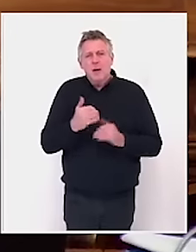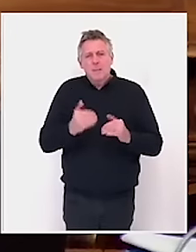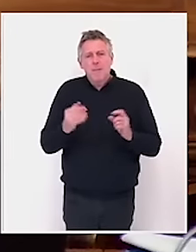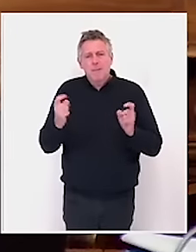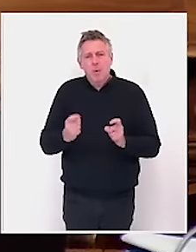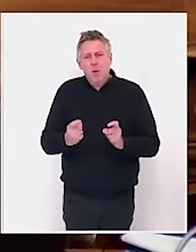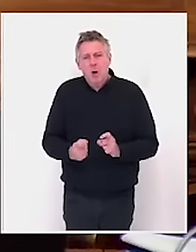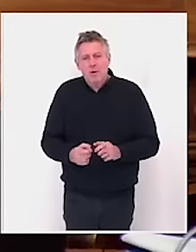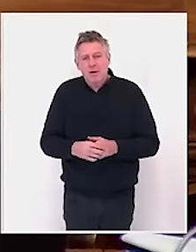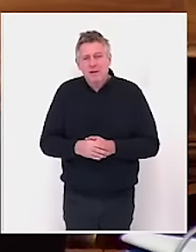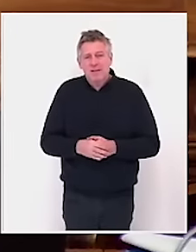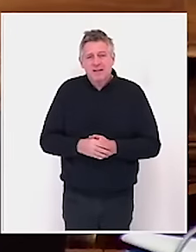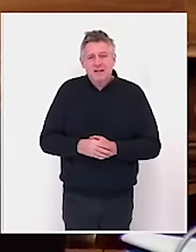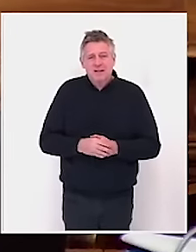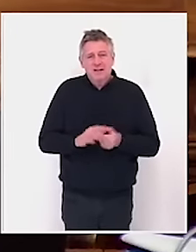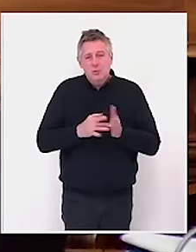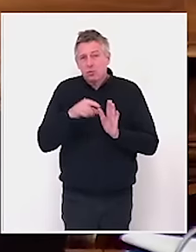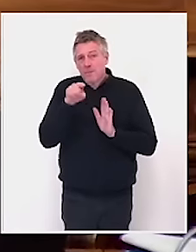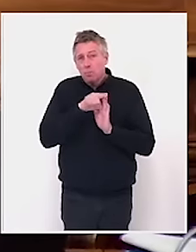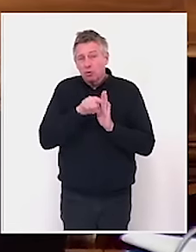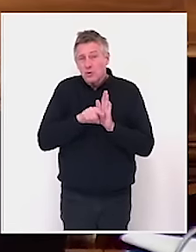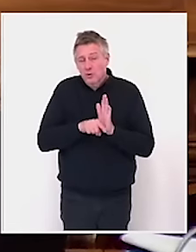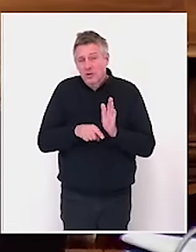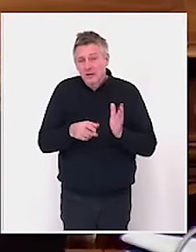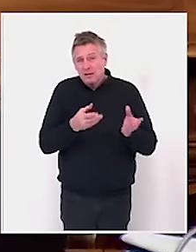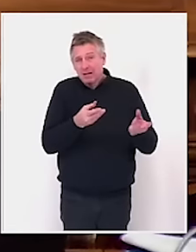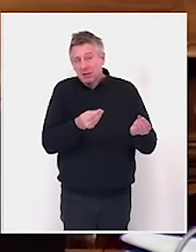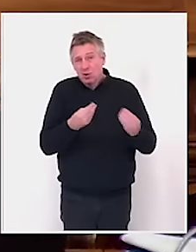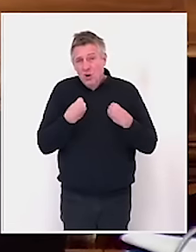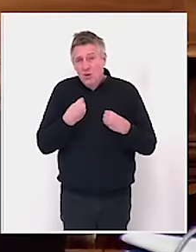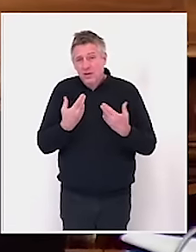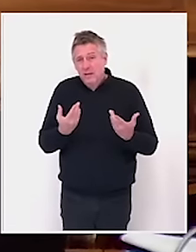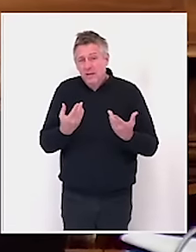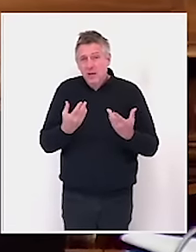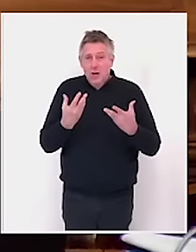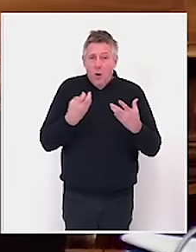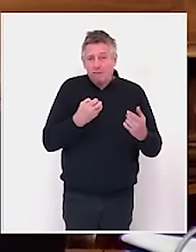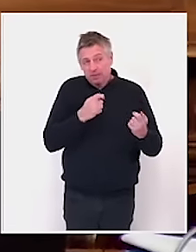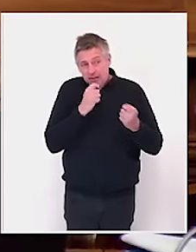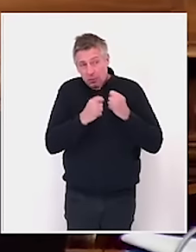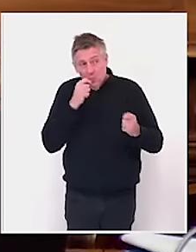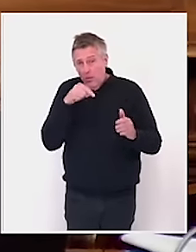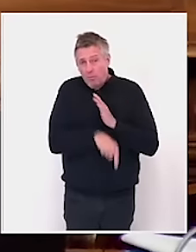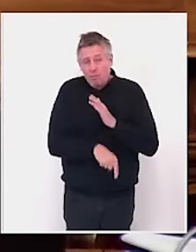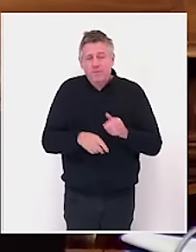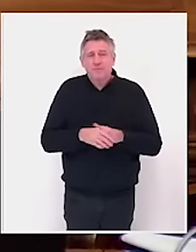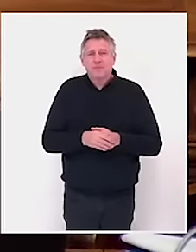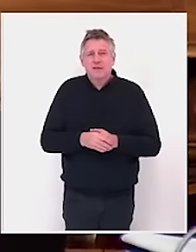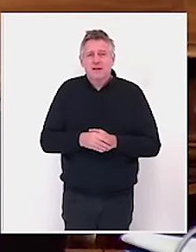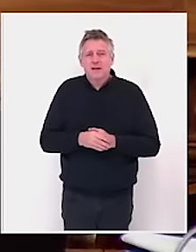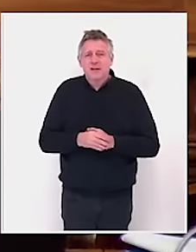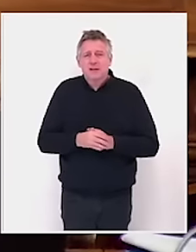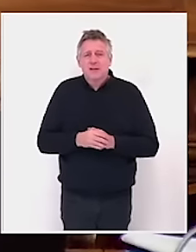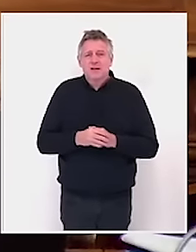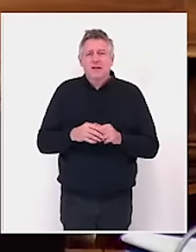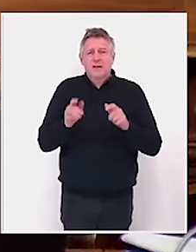fait partie aussi. On s'aperçoit d'ailleurs que toutes les mesures posent donnent envie de discuter beaucoup plus loin. Il y a la question de faire respecter la loi